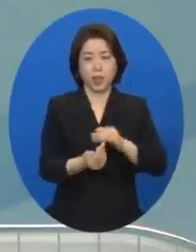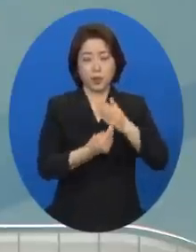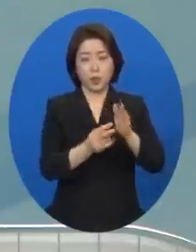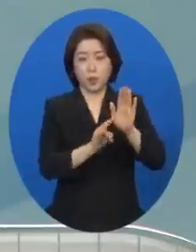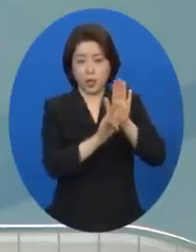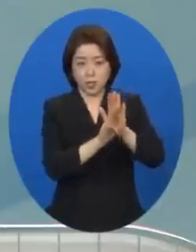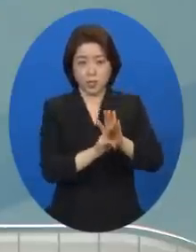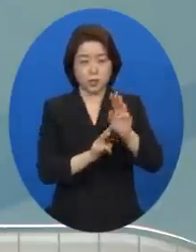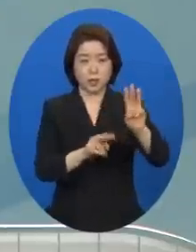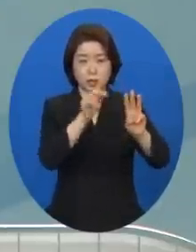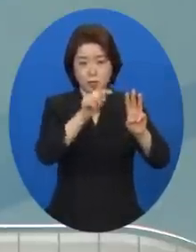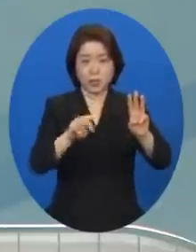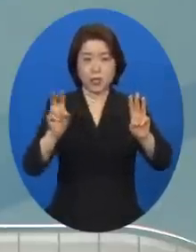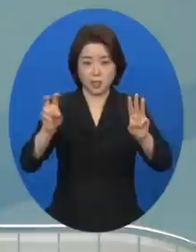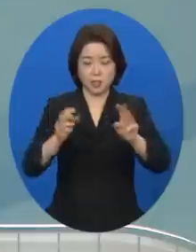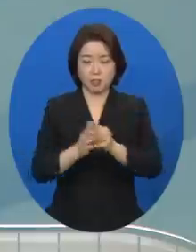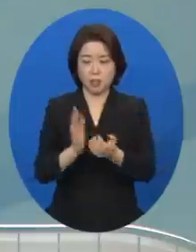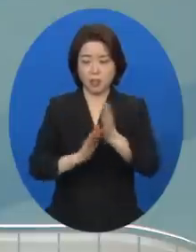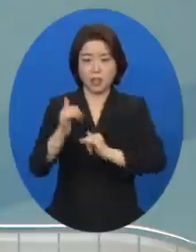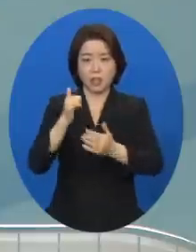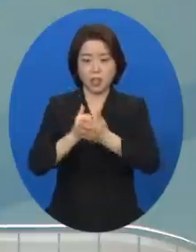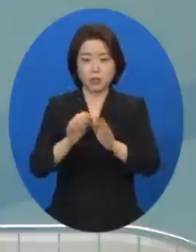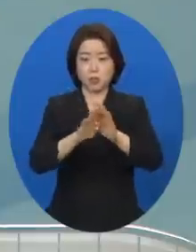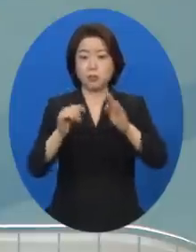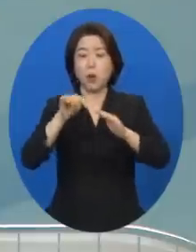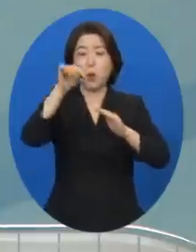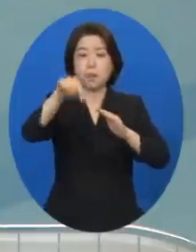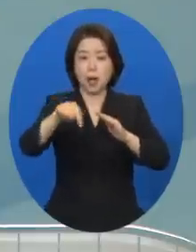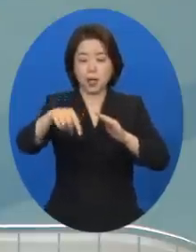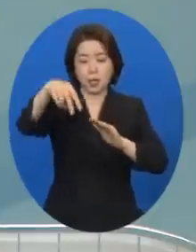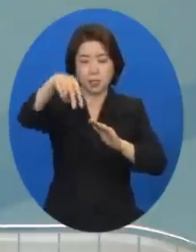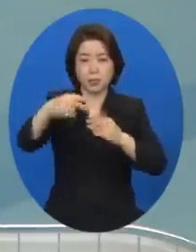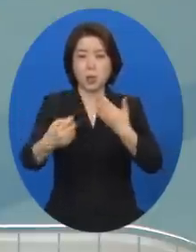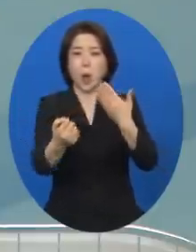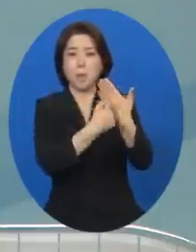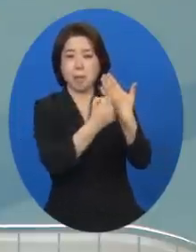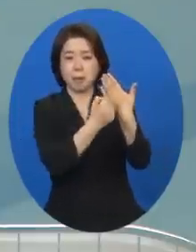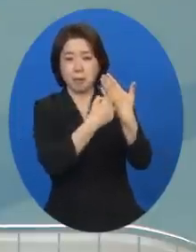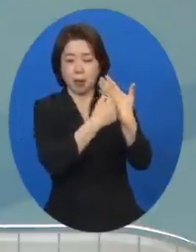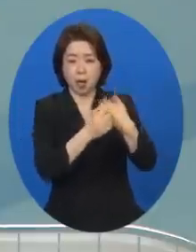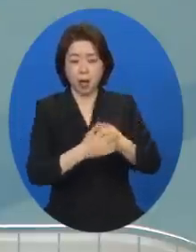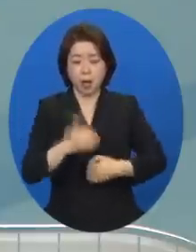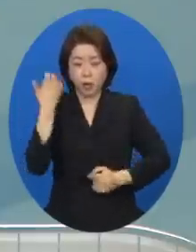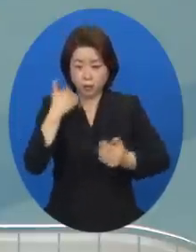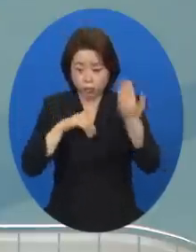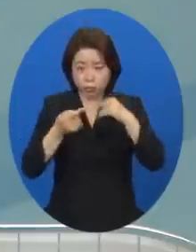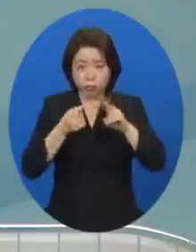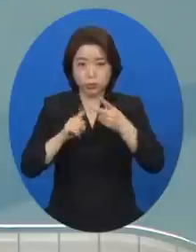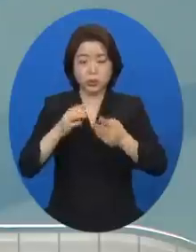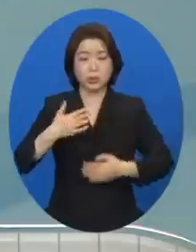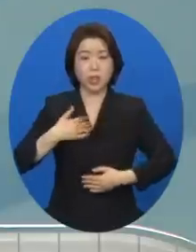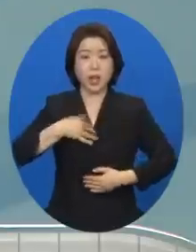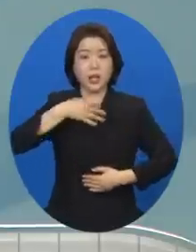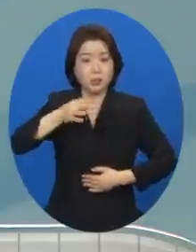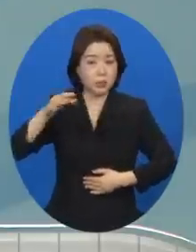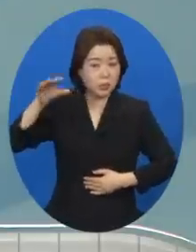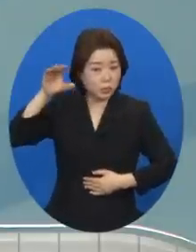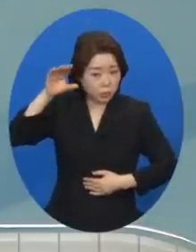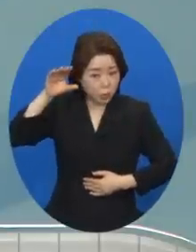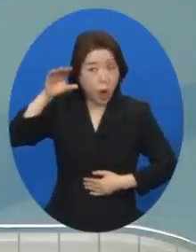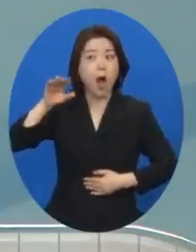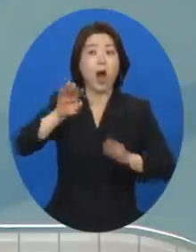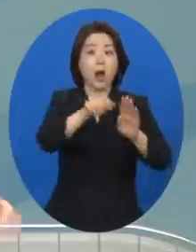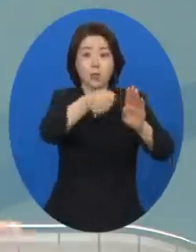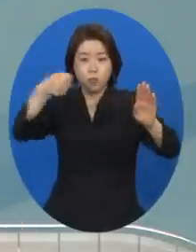예수님이 문 밖에 서서 두드리노니 누구든지 내 음성을 듣고 문을 열면 내가 그에게로